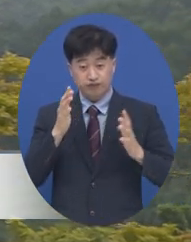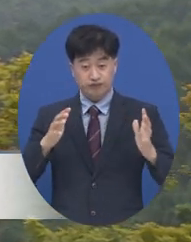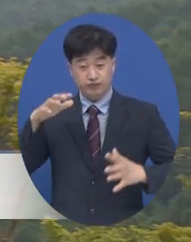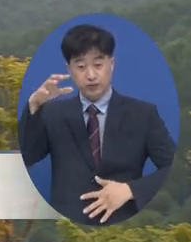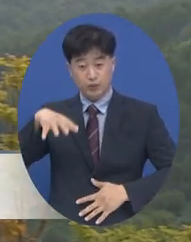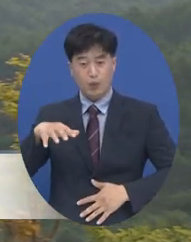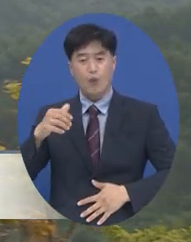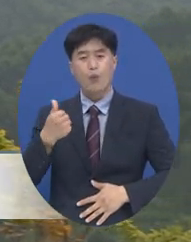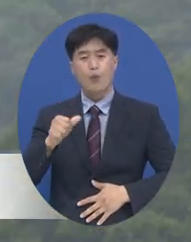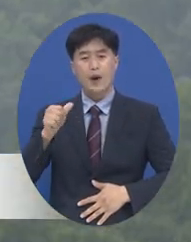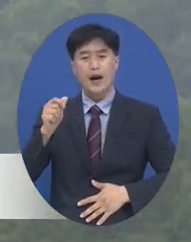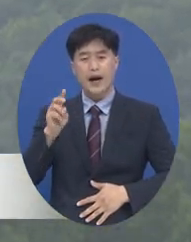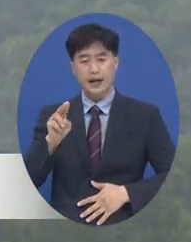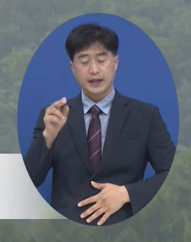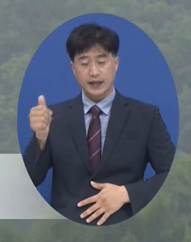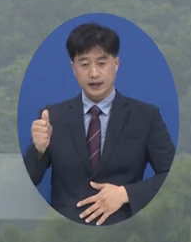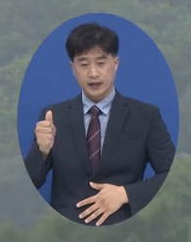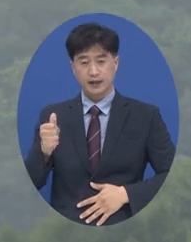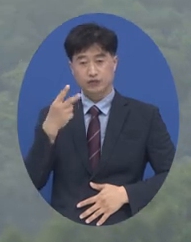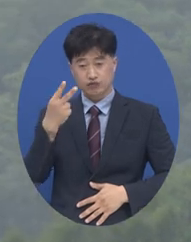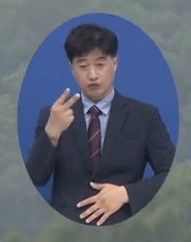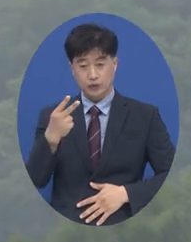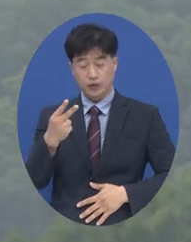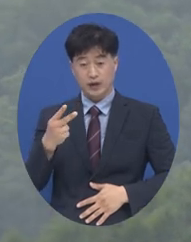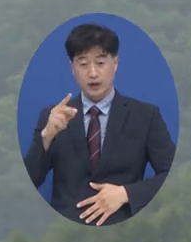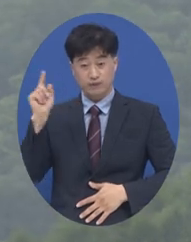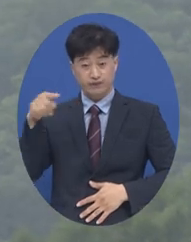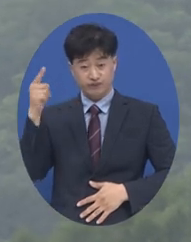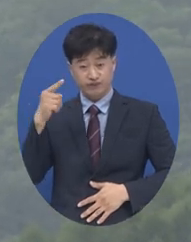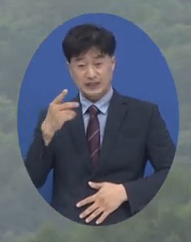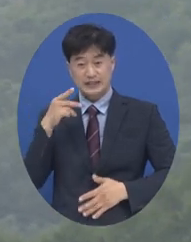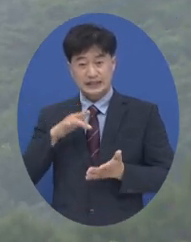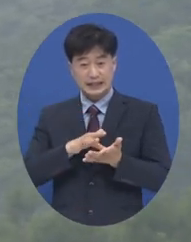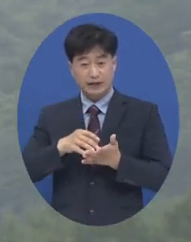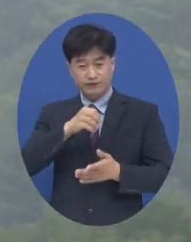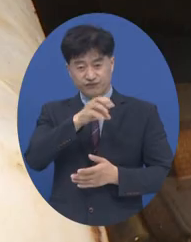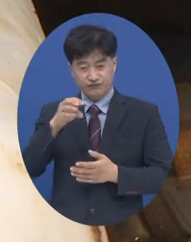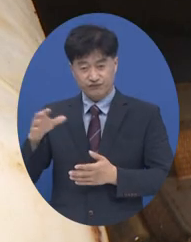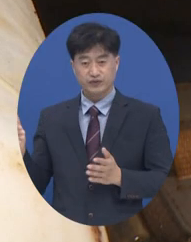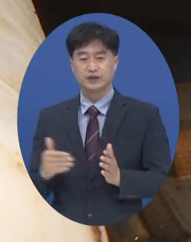약 500헥타르를 대상으로 두 번의 항공방제를 마쳤습니다.